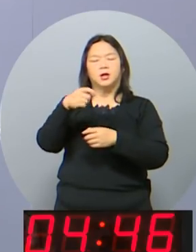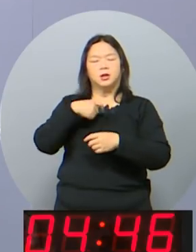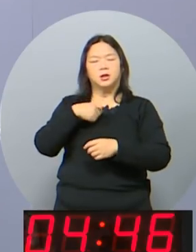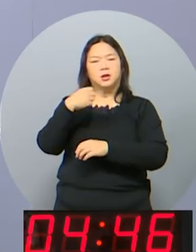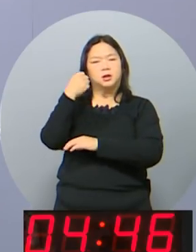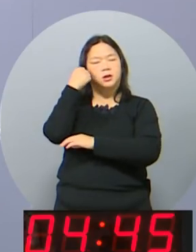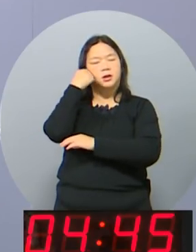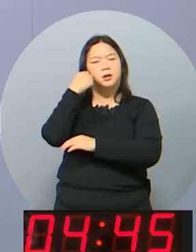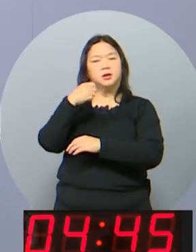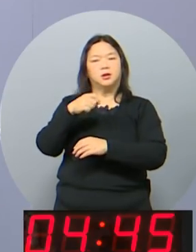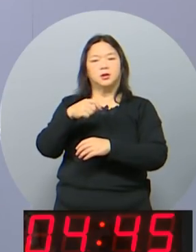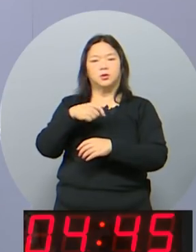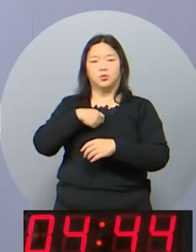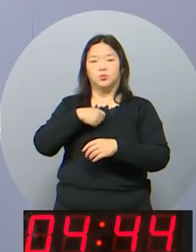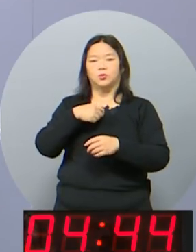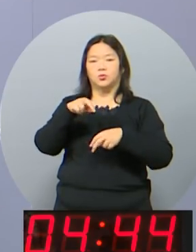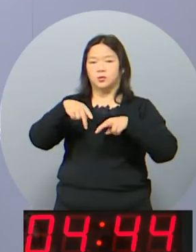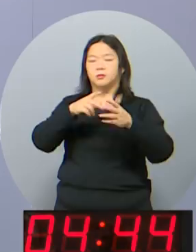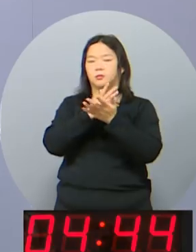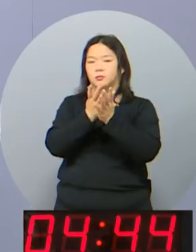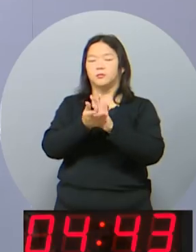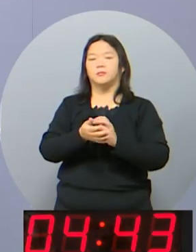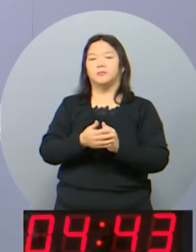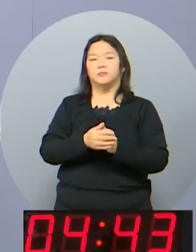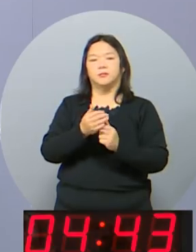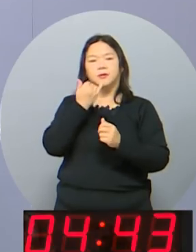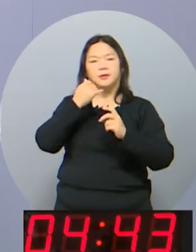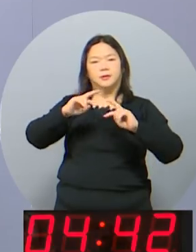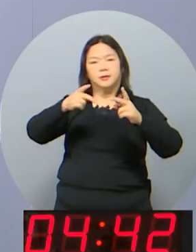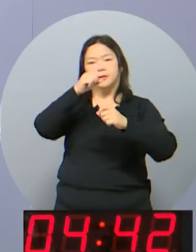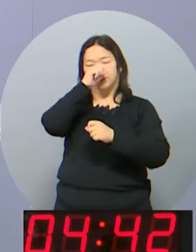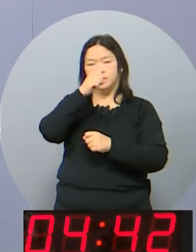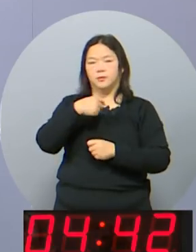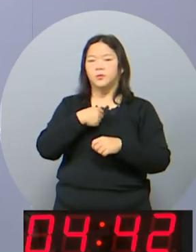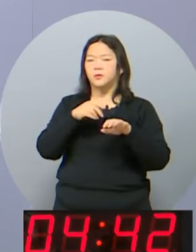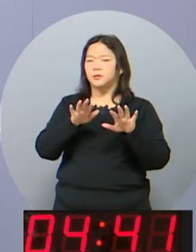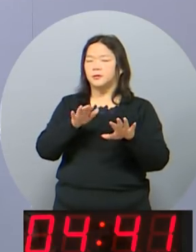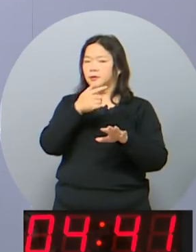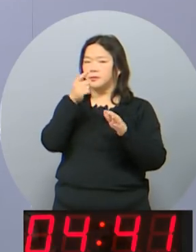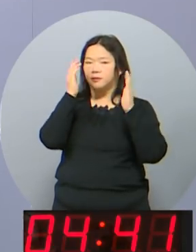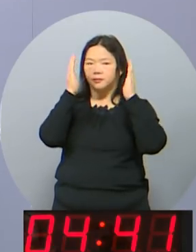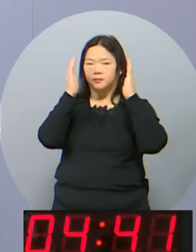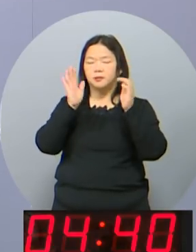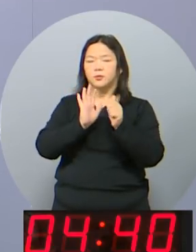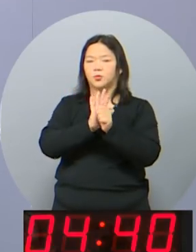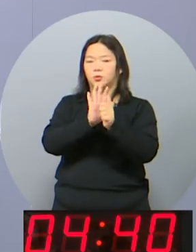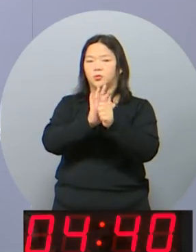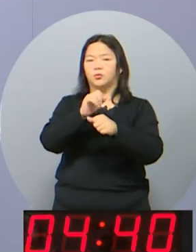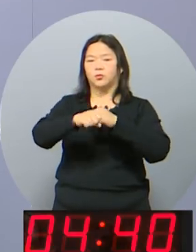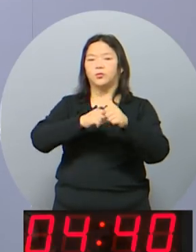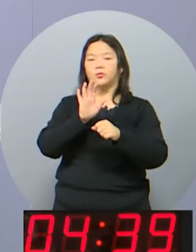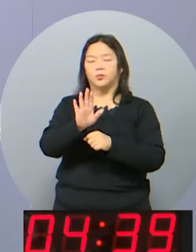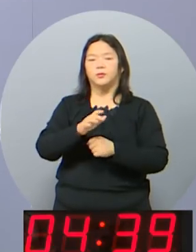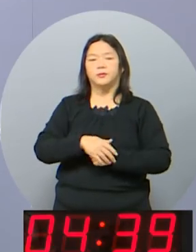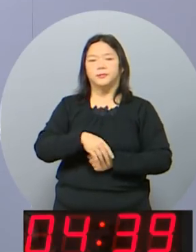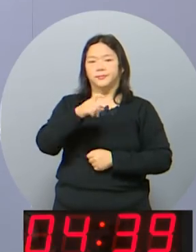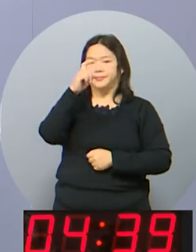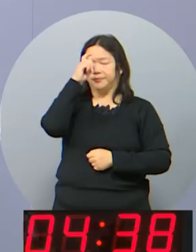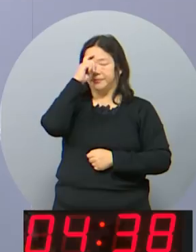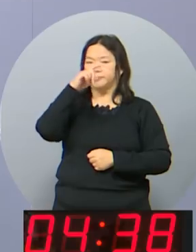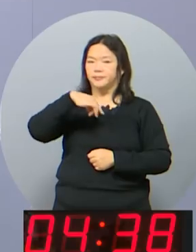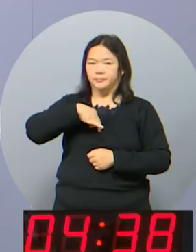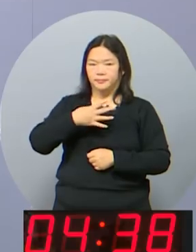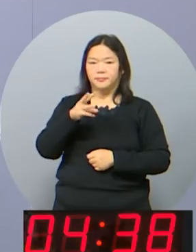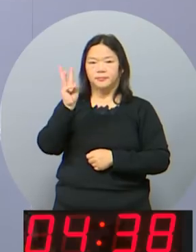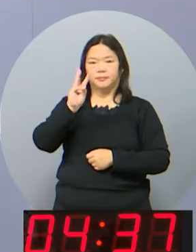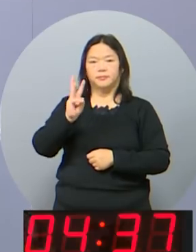所改善哦。那我目前也很认真的在推动，也希望我们的自来水